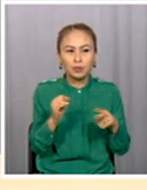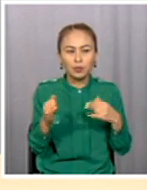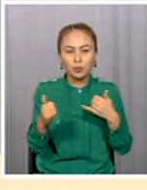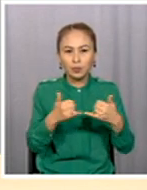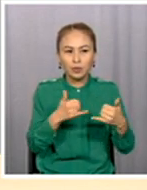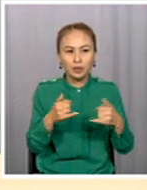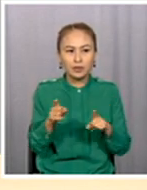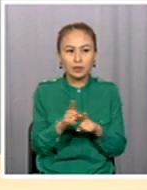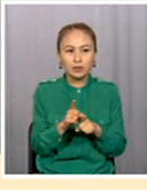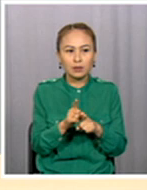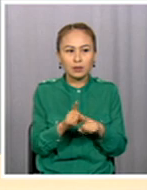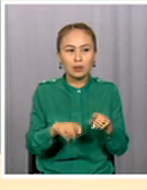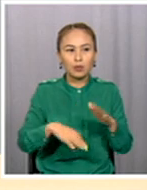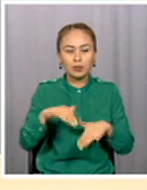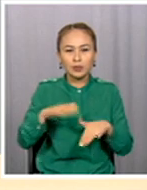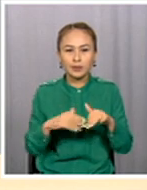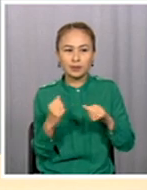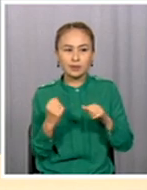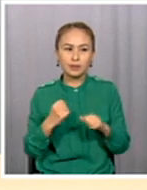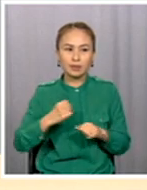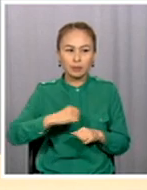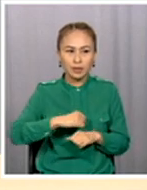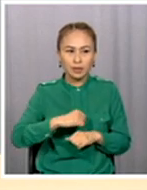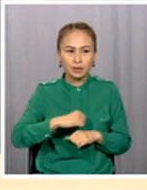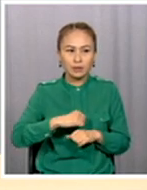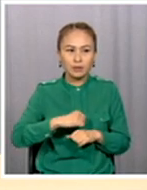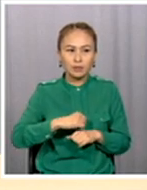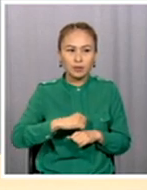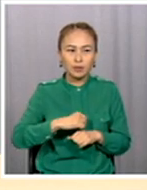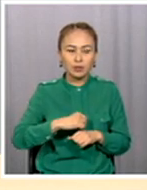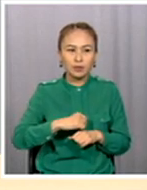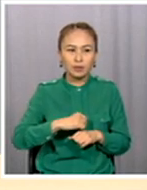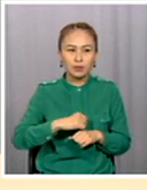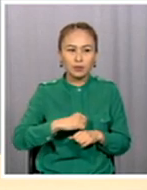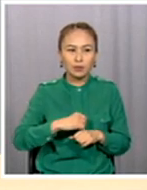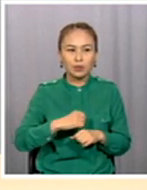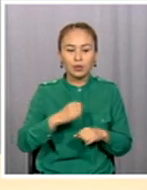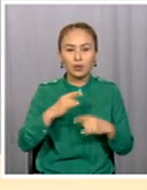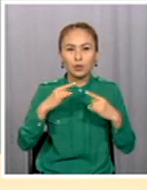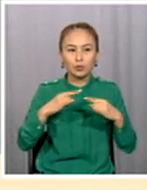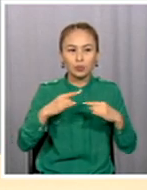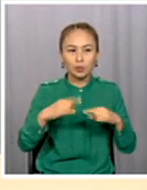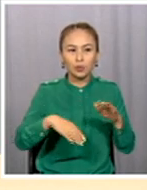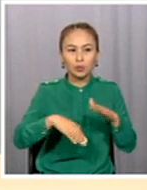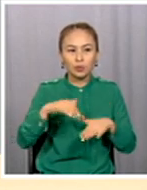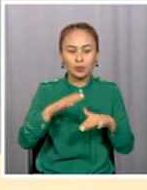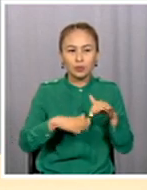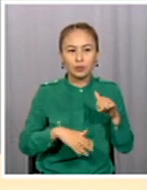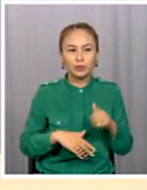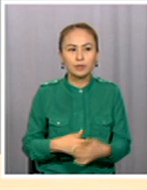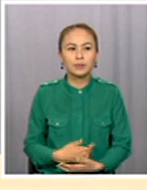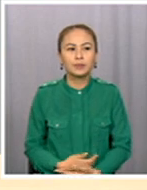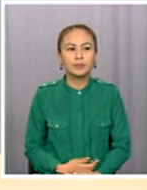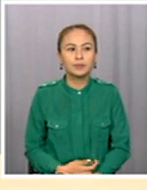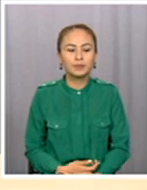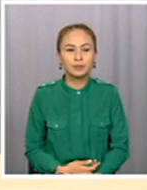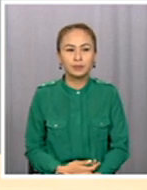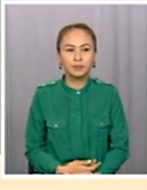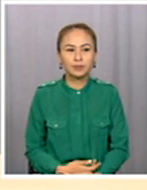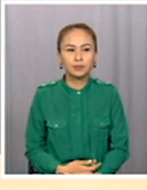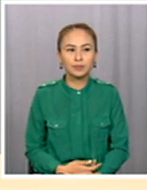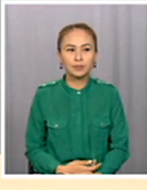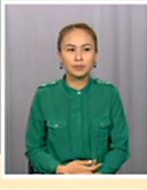и упираясь на локти рук, стремятся прижать к столу руку соперника.